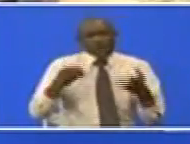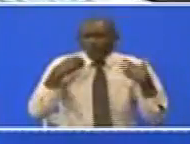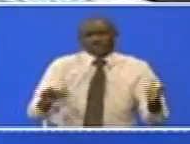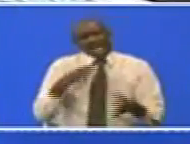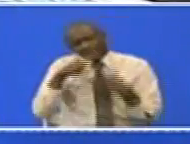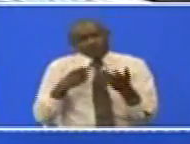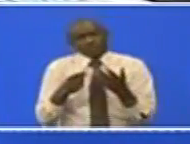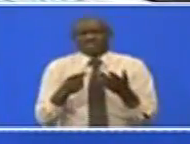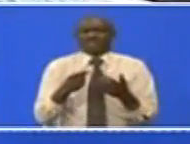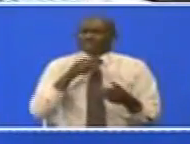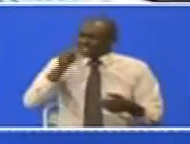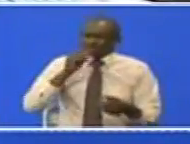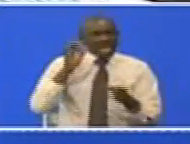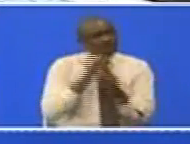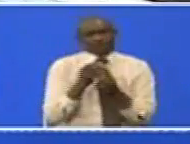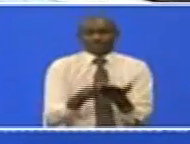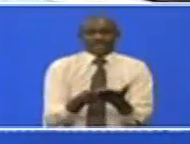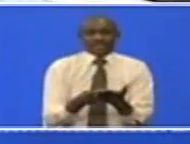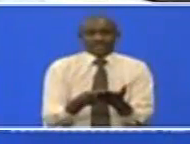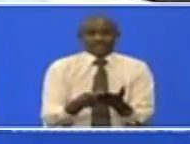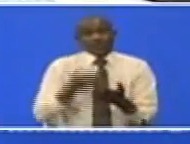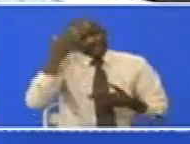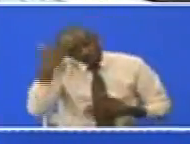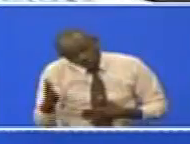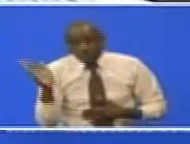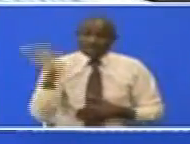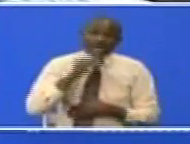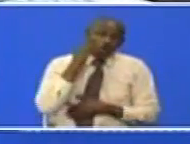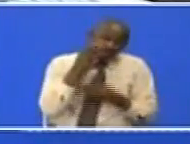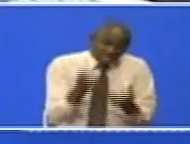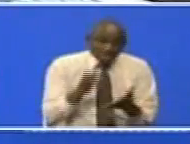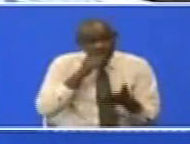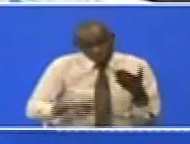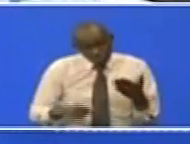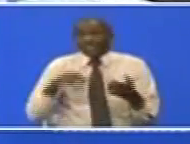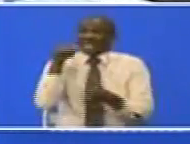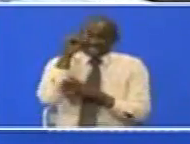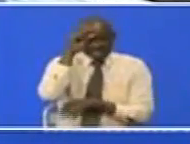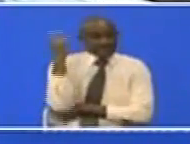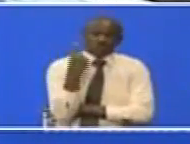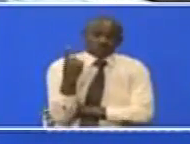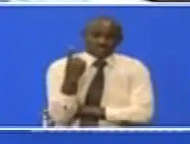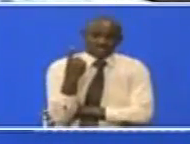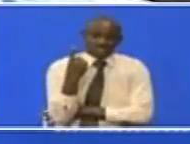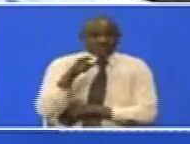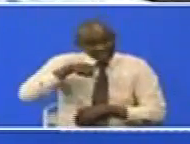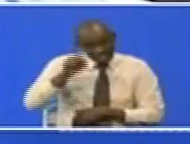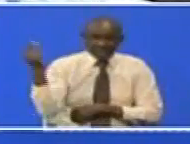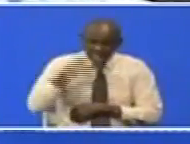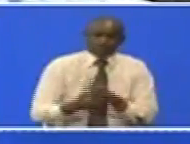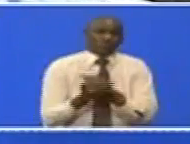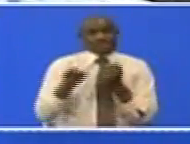milioni mili Mambo ya shule wanafunzi hatujui Kama watarudi kwa hi hio Pia tungeweza kuomba serikali iweze